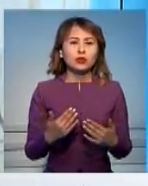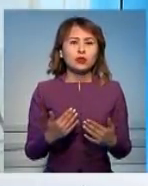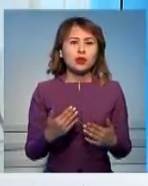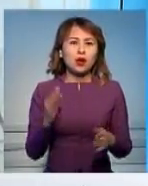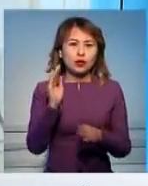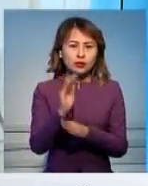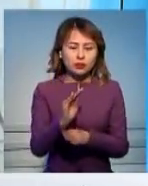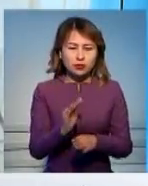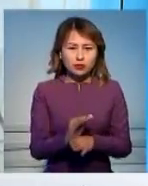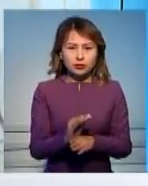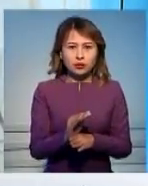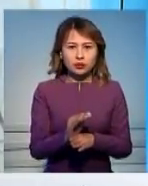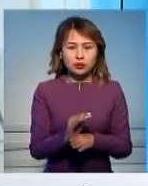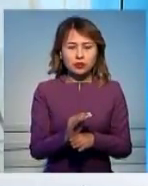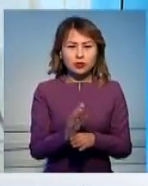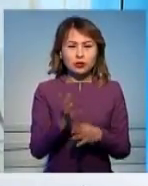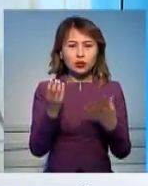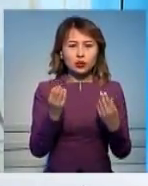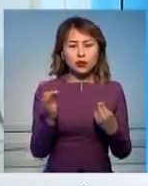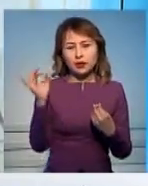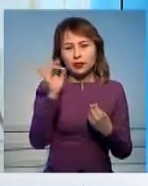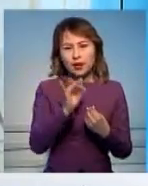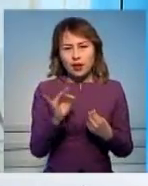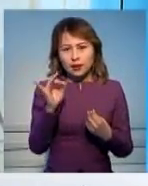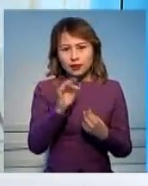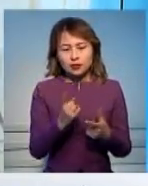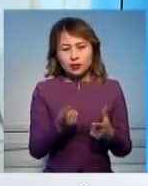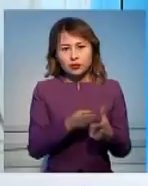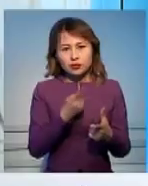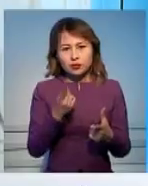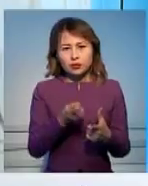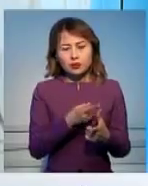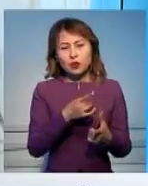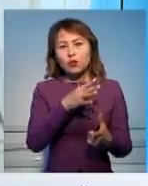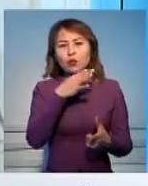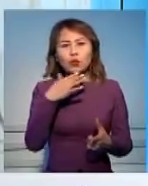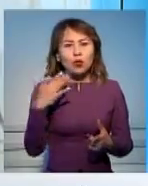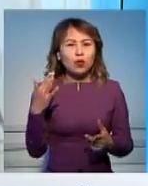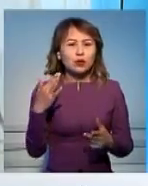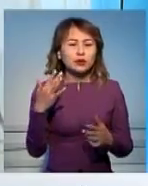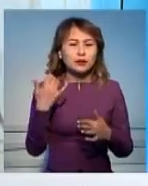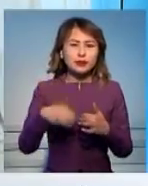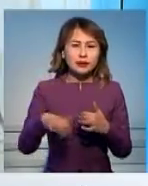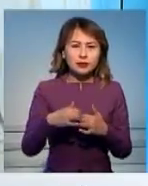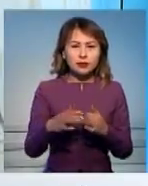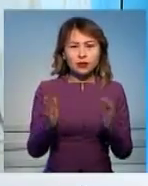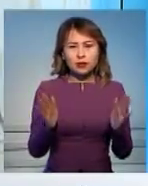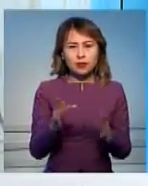қосылу саясаты, солардың тарифіне байланысты, сондықтан бұл да көптеген шағын орта бизнесті